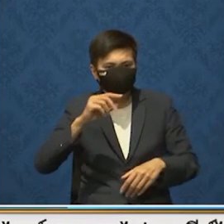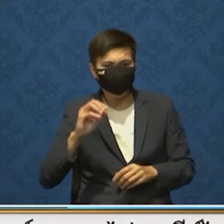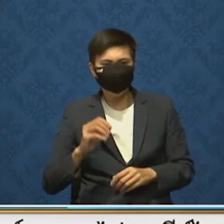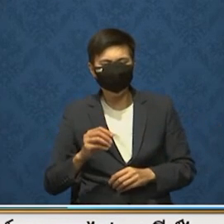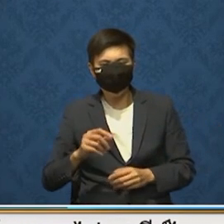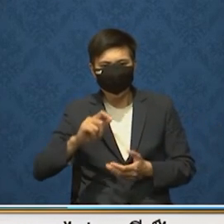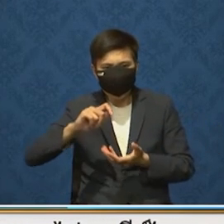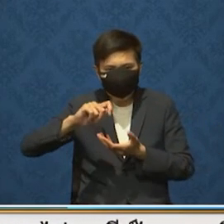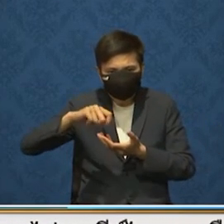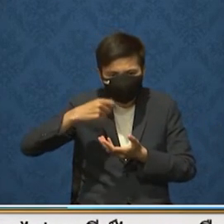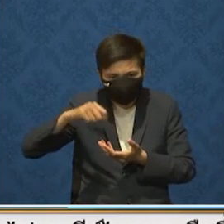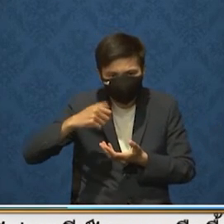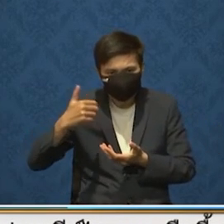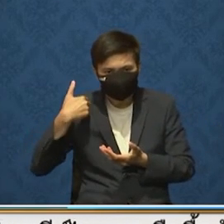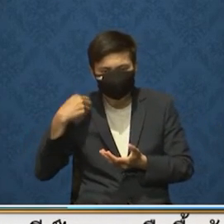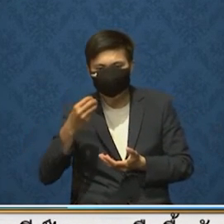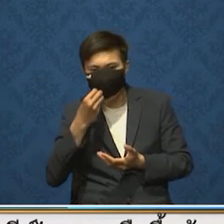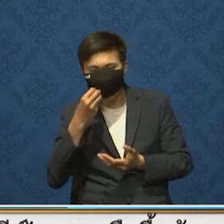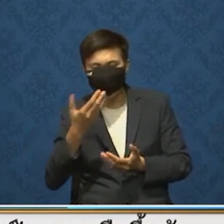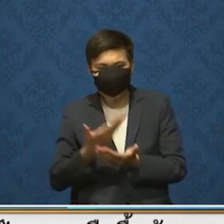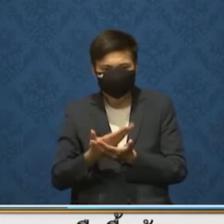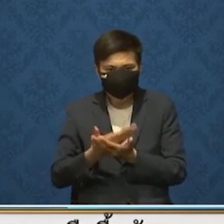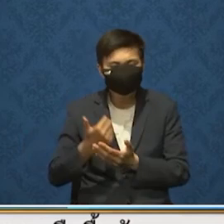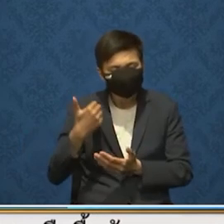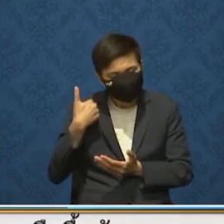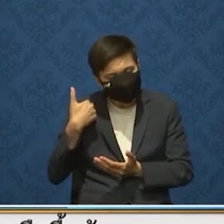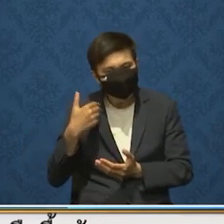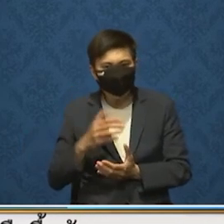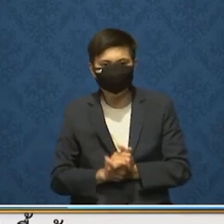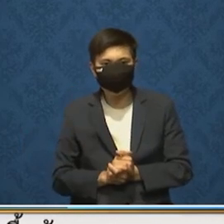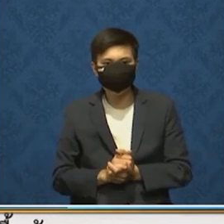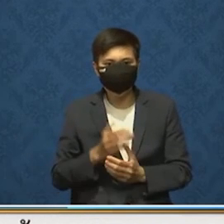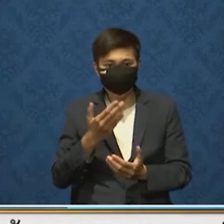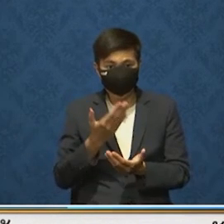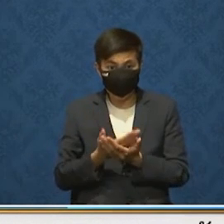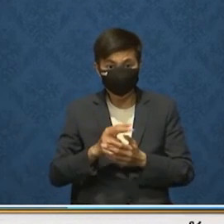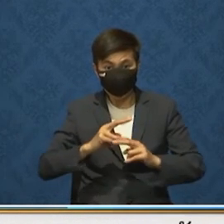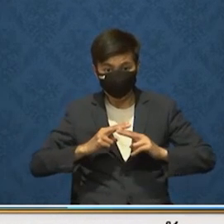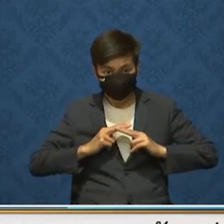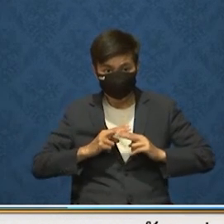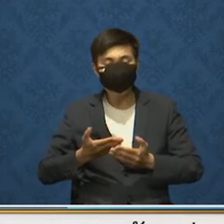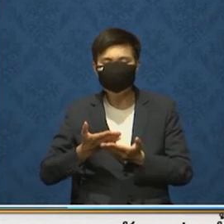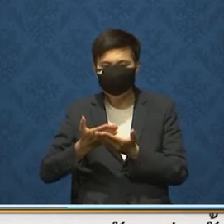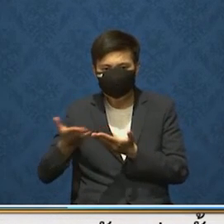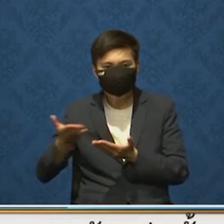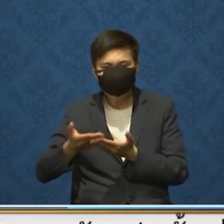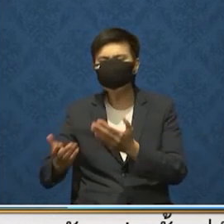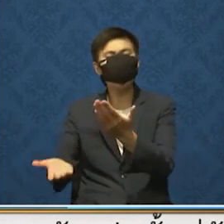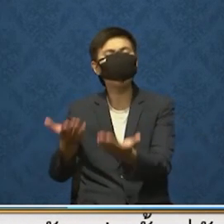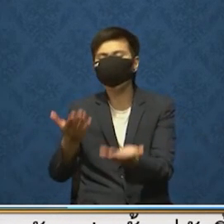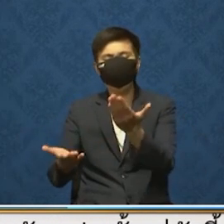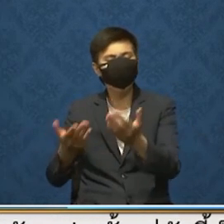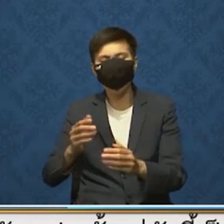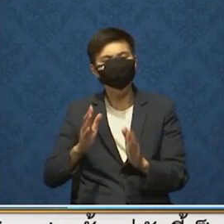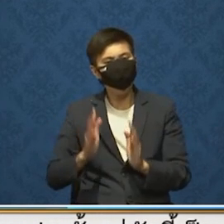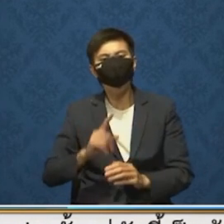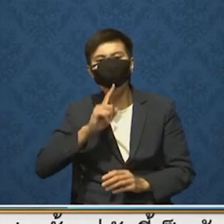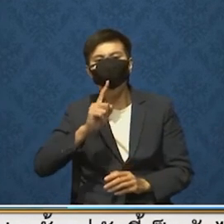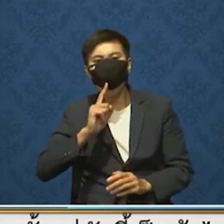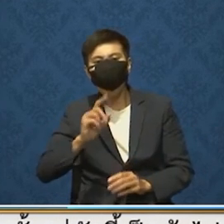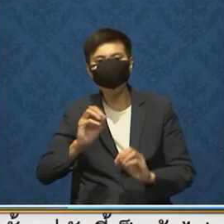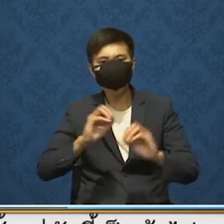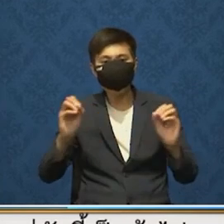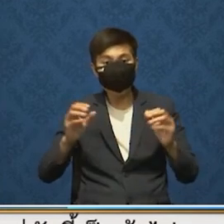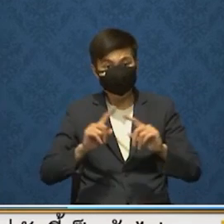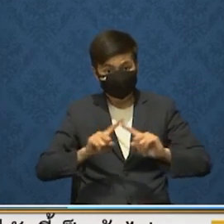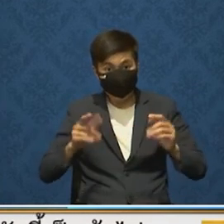บผมเรีนว่าเรีนพระทัว่าถ้าเงินตัวเองจจะซ้อก็ซื้อเราไปเถอะไมมใครว่าหรอกแต่นี่มัพระ